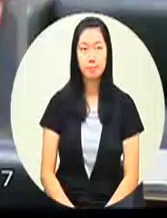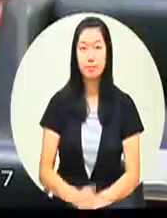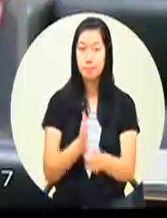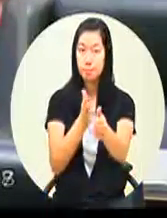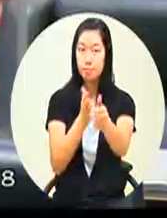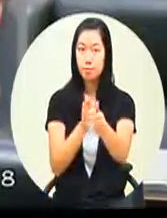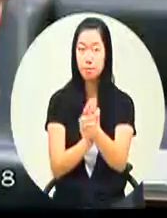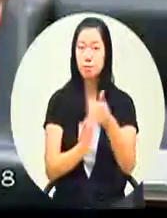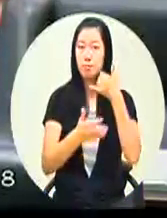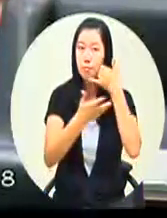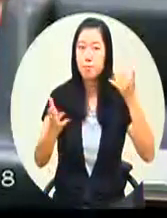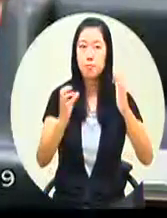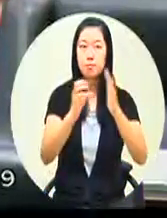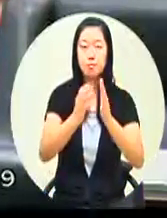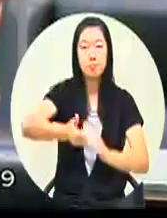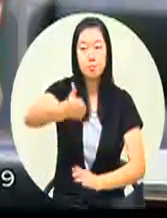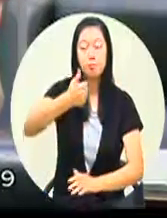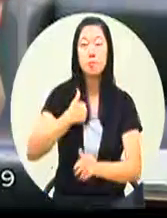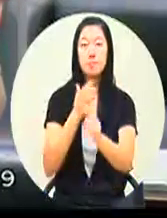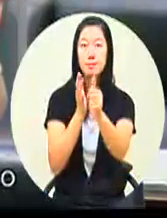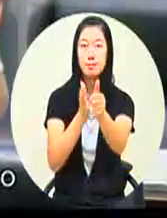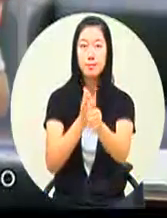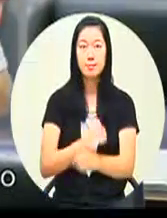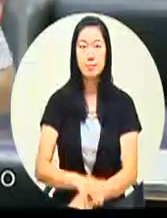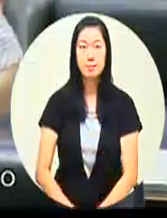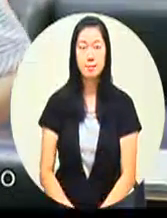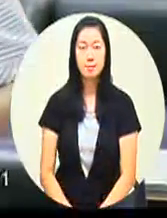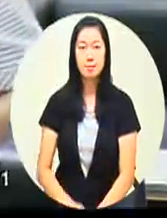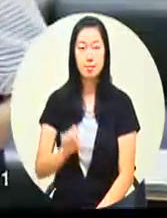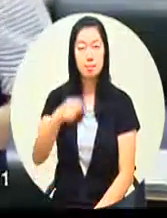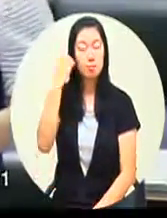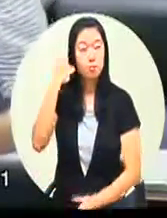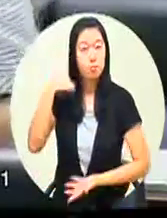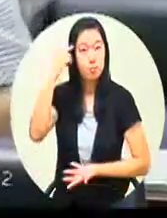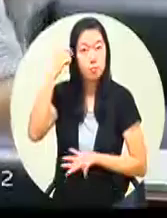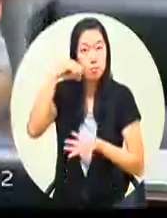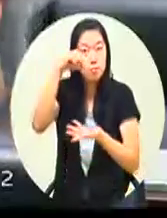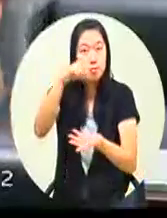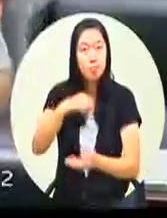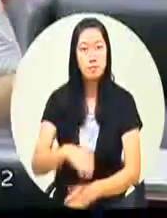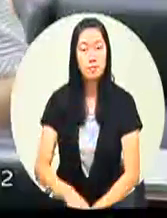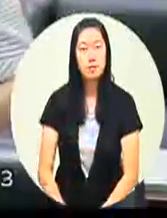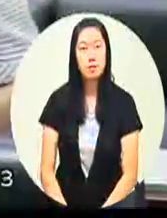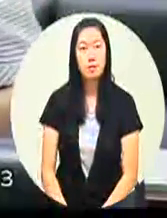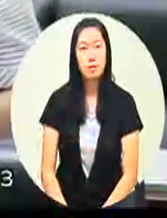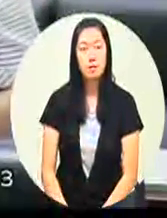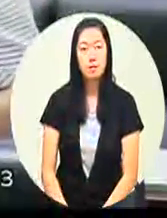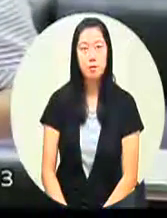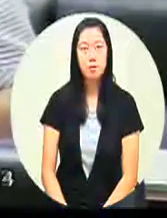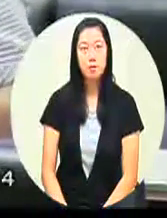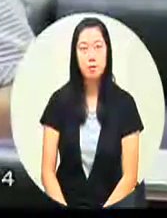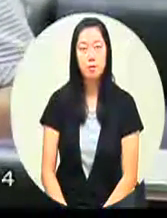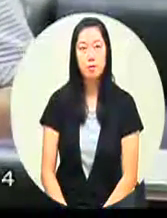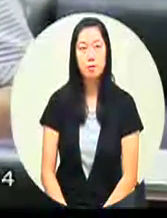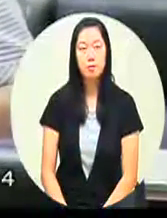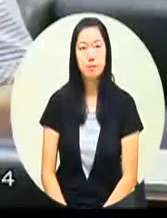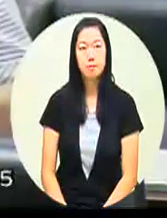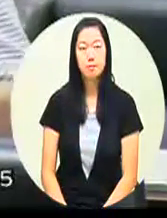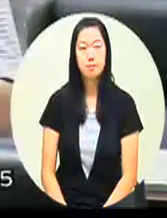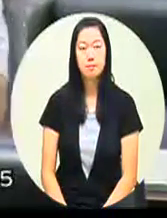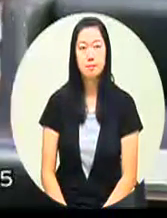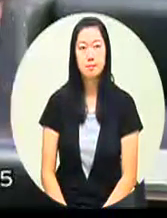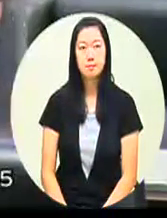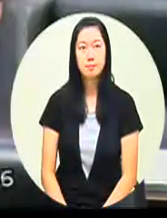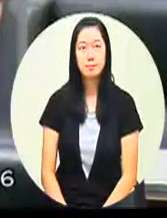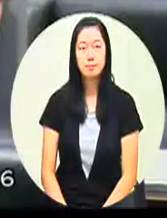洋局局长啊，那个针对这个议题啊哈，到底这个那